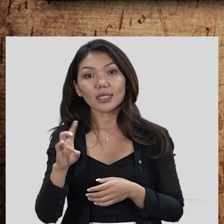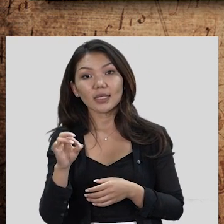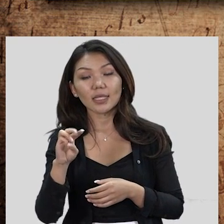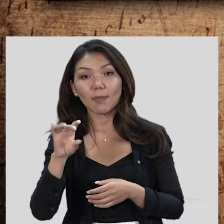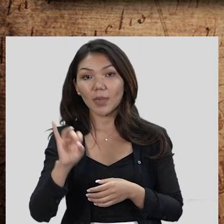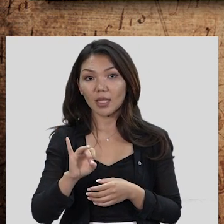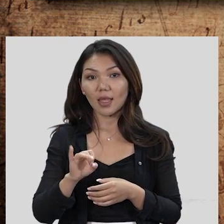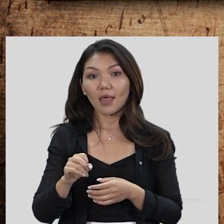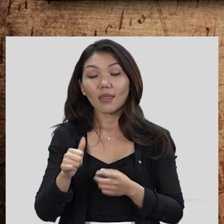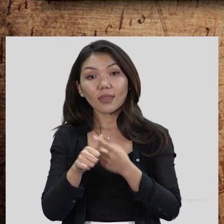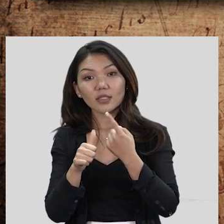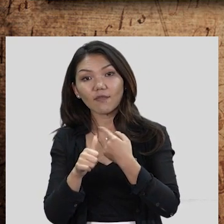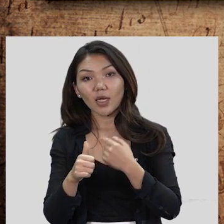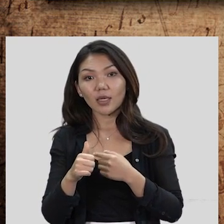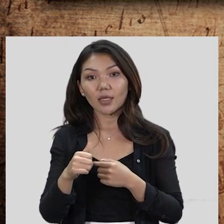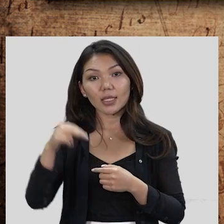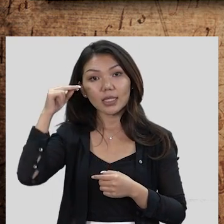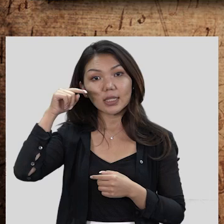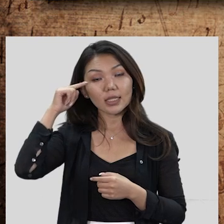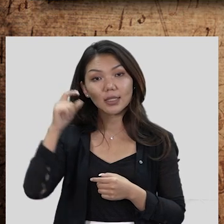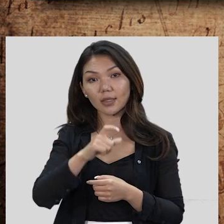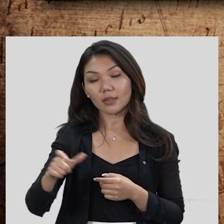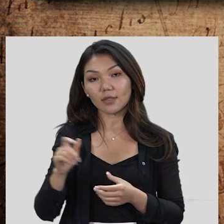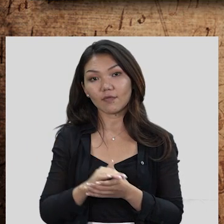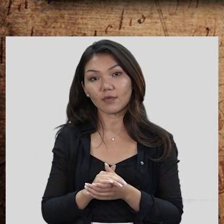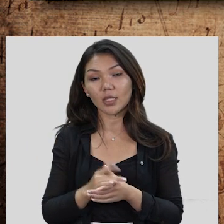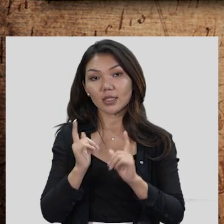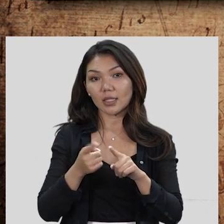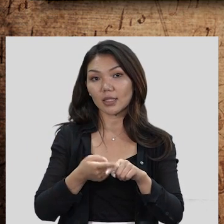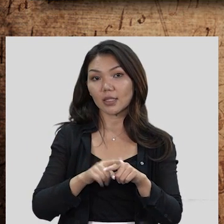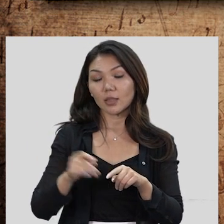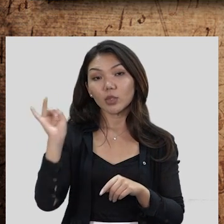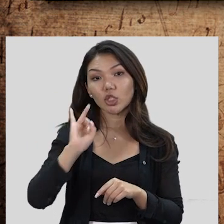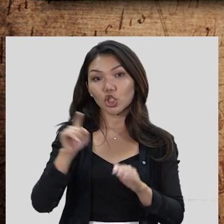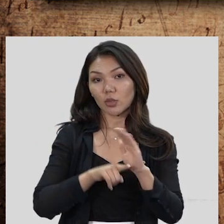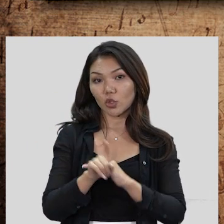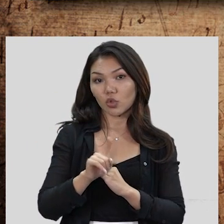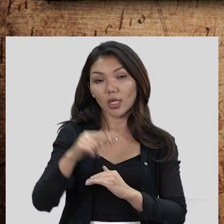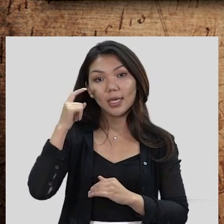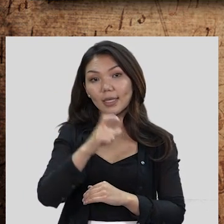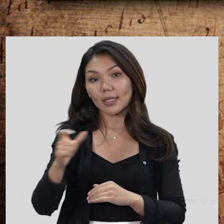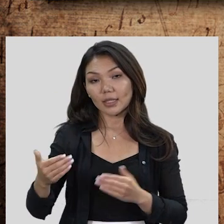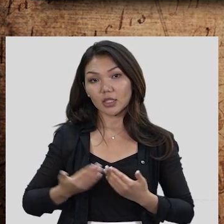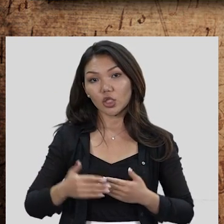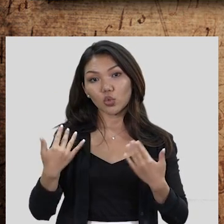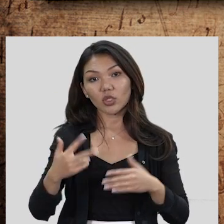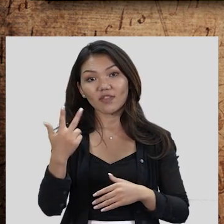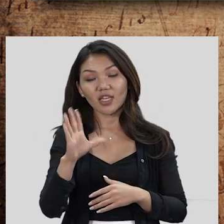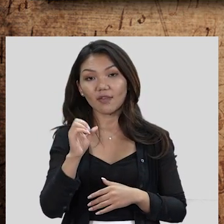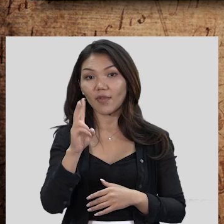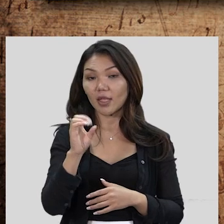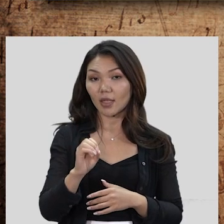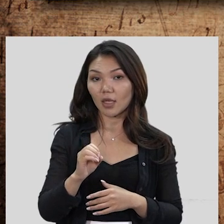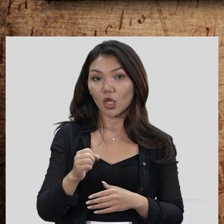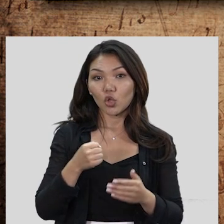согласно средним эти крым китайских источников тревизо и жили уже в третьем веке до нашей эры имели